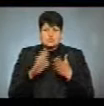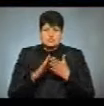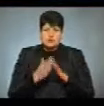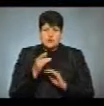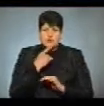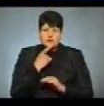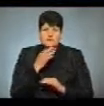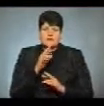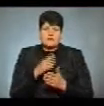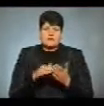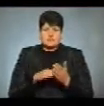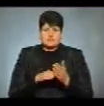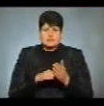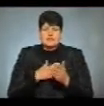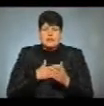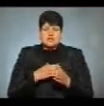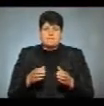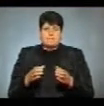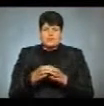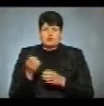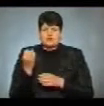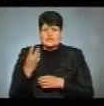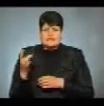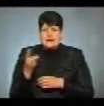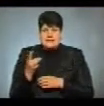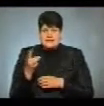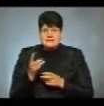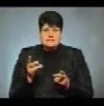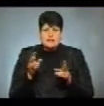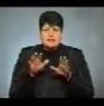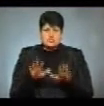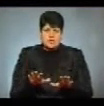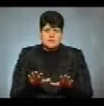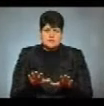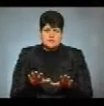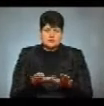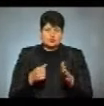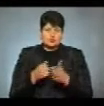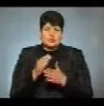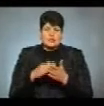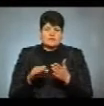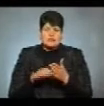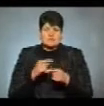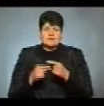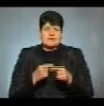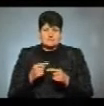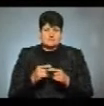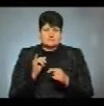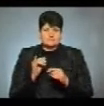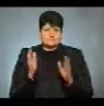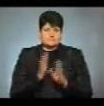ліквідовували наслідки негоди. Наші підрозділи 14 разів залучалися до ліквідації наслідків негоди.